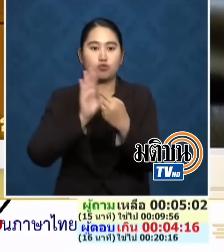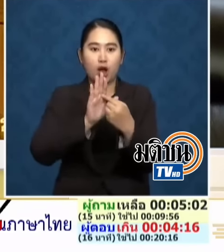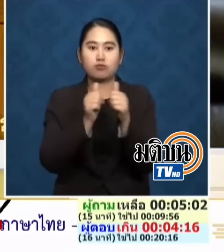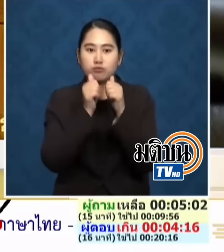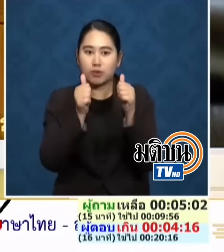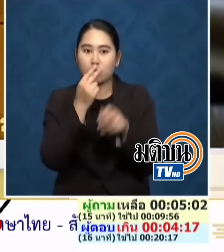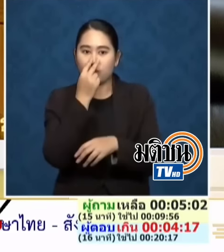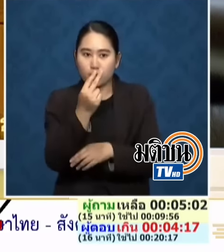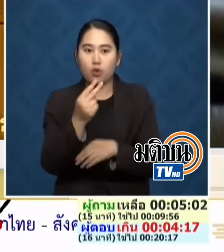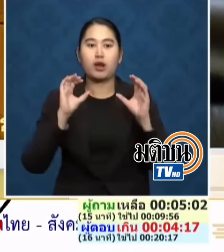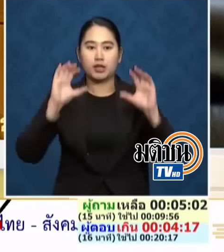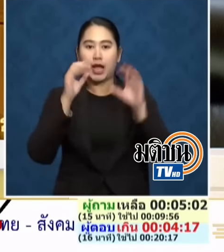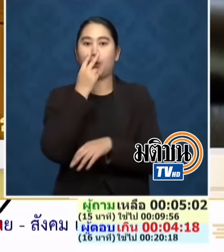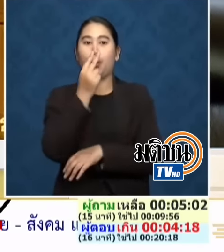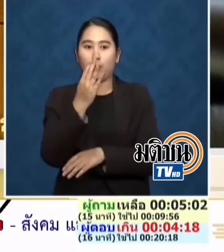ฆ่ิการ ME